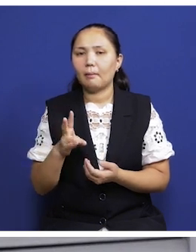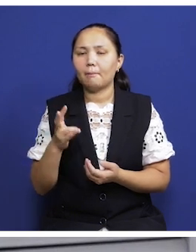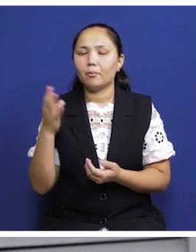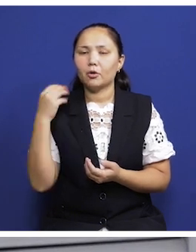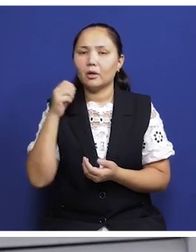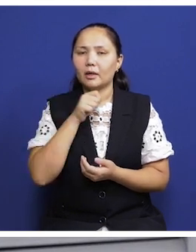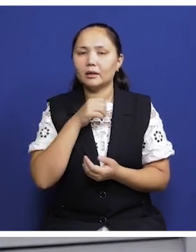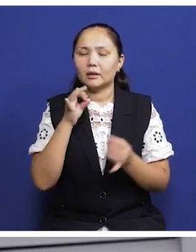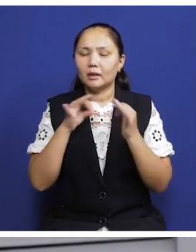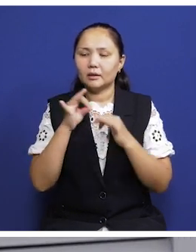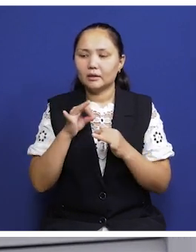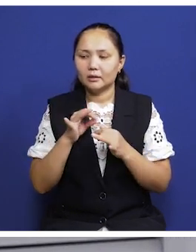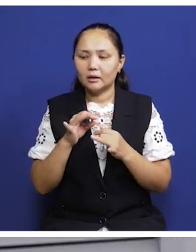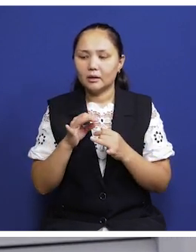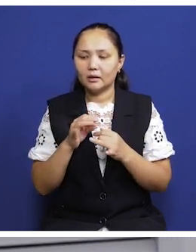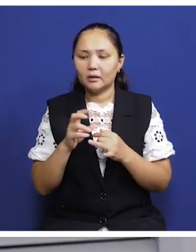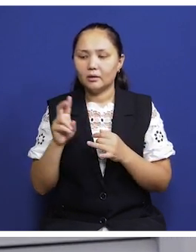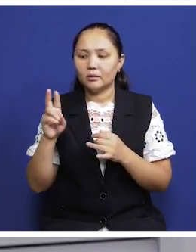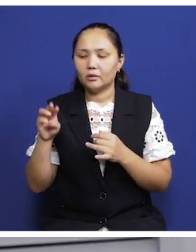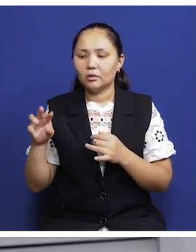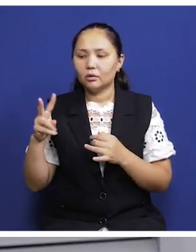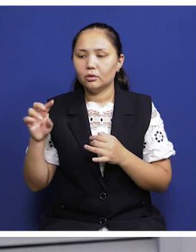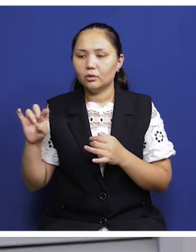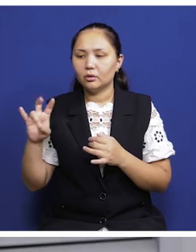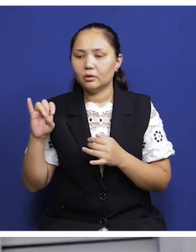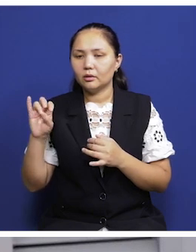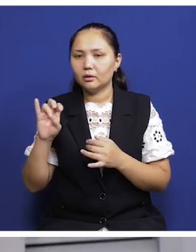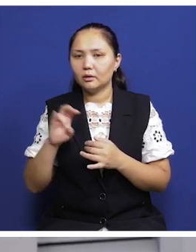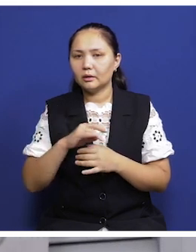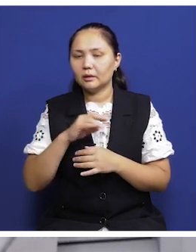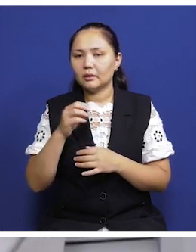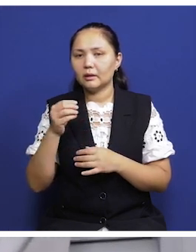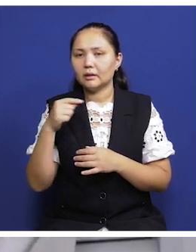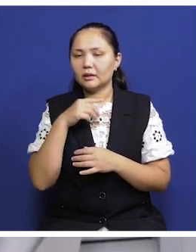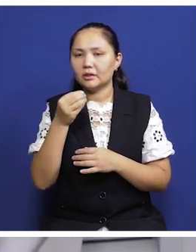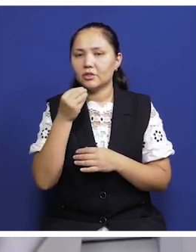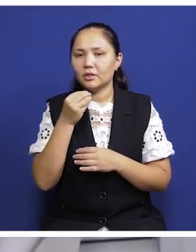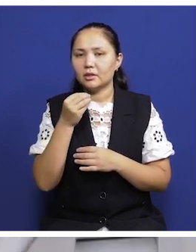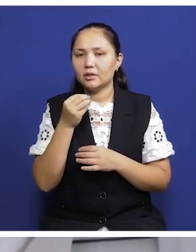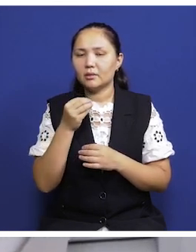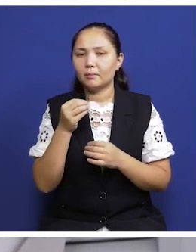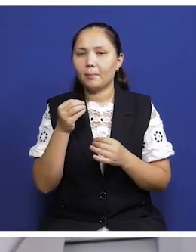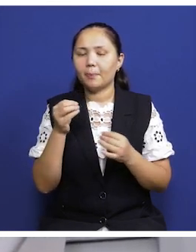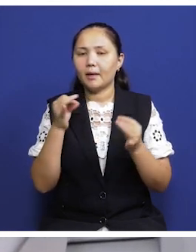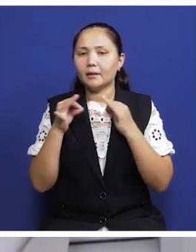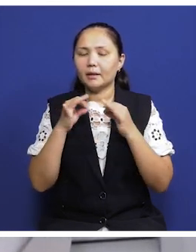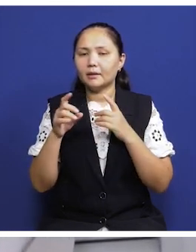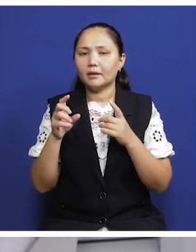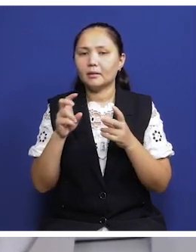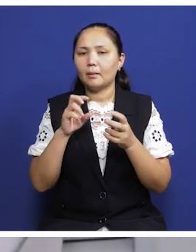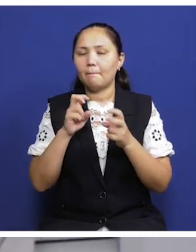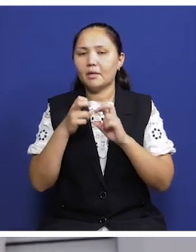ұлылаған шет түйенің өтін жеп қойған ба деп, түйенің өтін жеп қойған ба деп айтайын деп тұрған әңгіме, мәселен кешегі газ